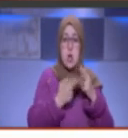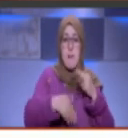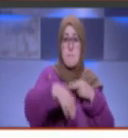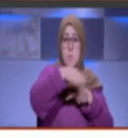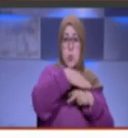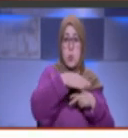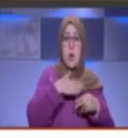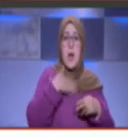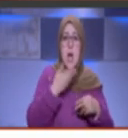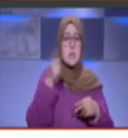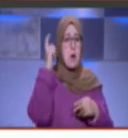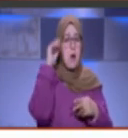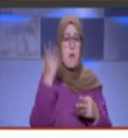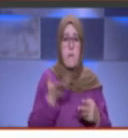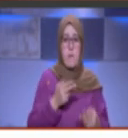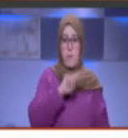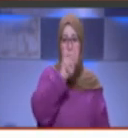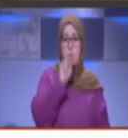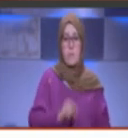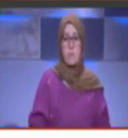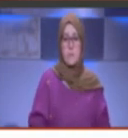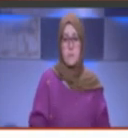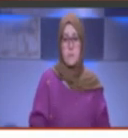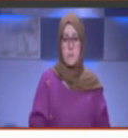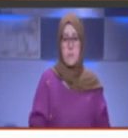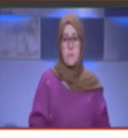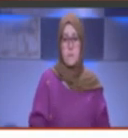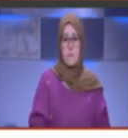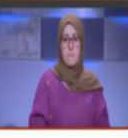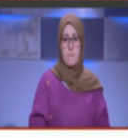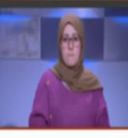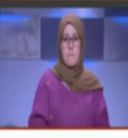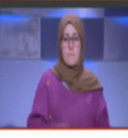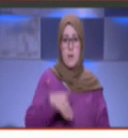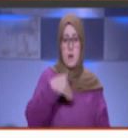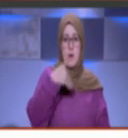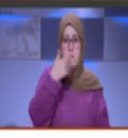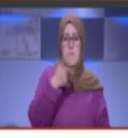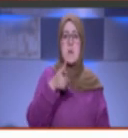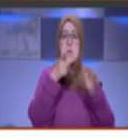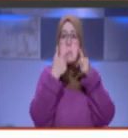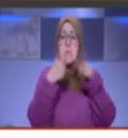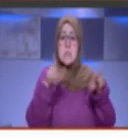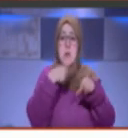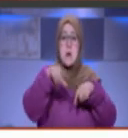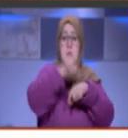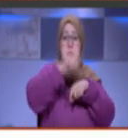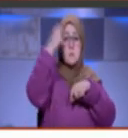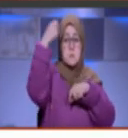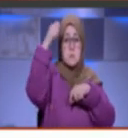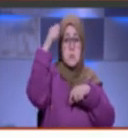طيب دكتور حازم، كان دومينيك راب قد أعرب في تصريحات له أن جونسون